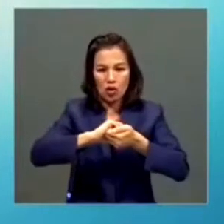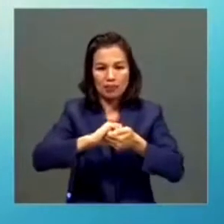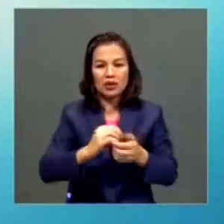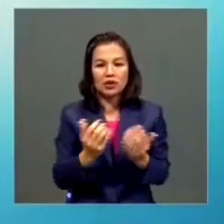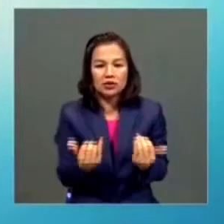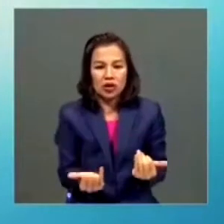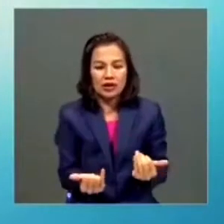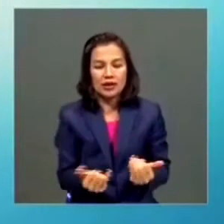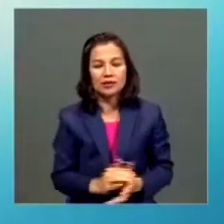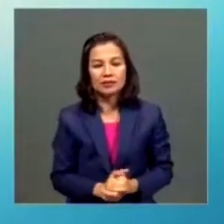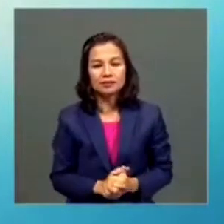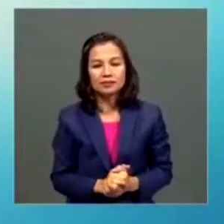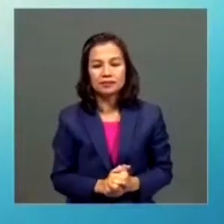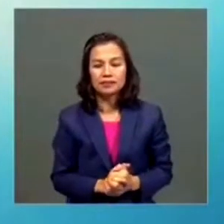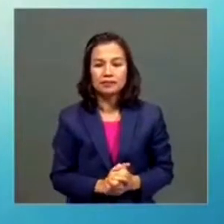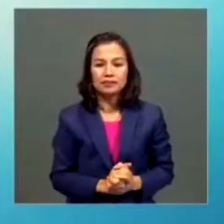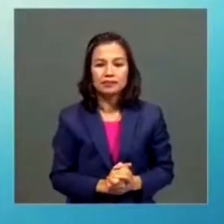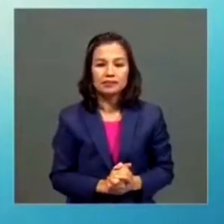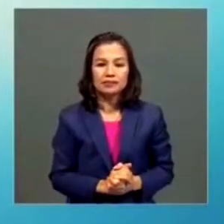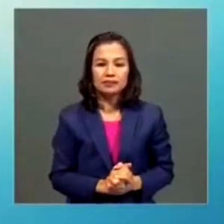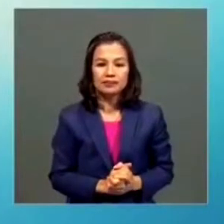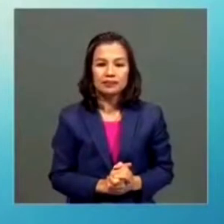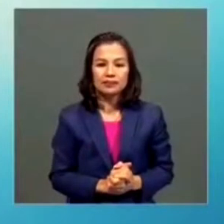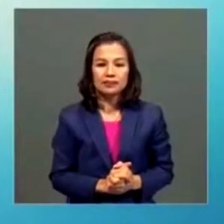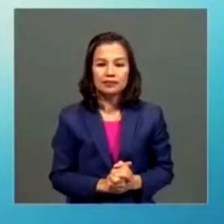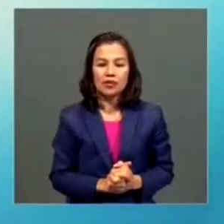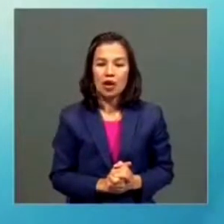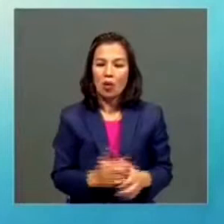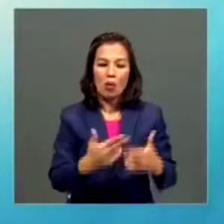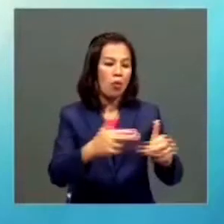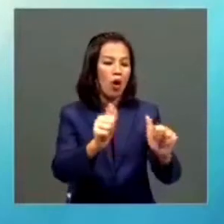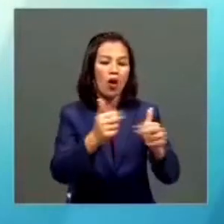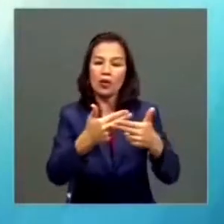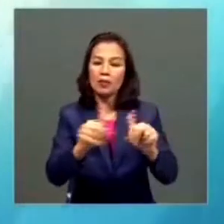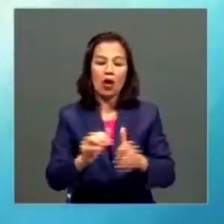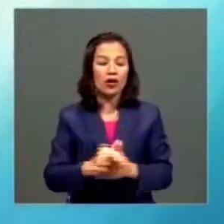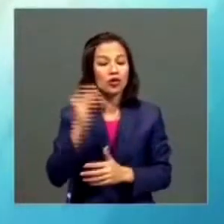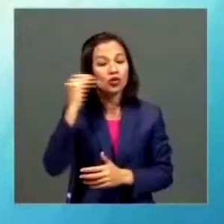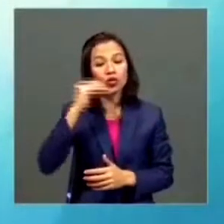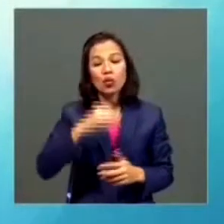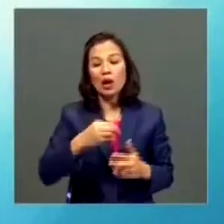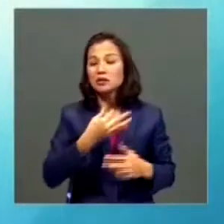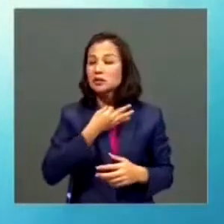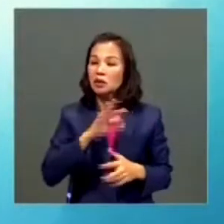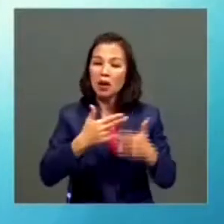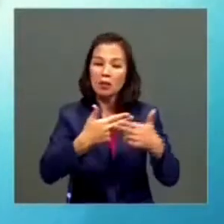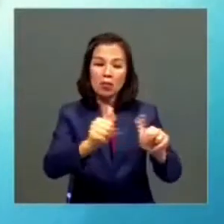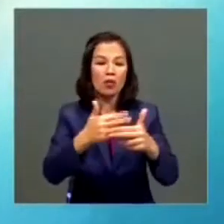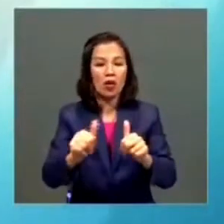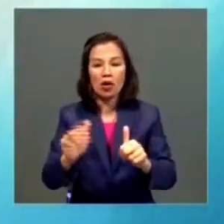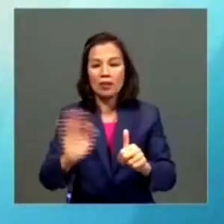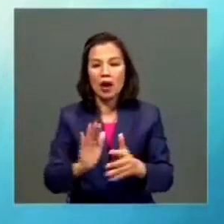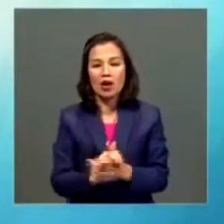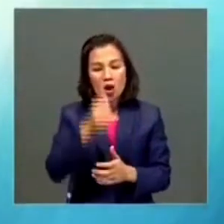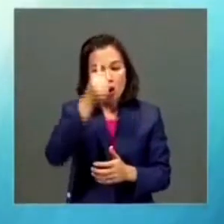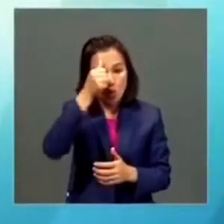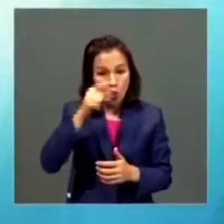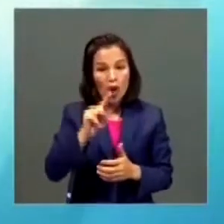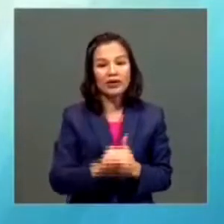ยเราทิ้งเวลาไปแต่ละวันเนี่ยนะครับถ้าวันละ